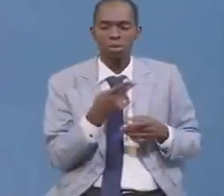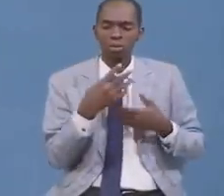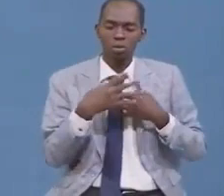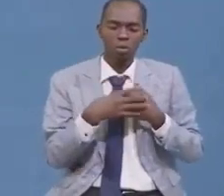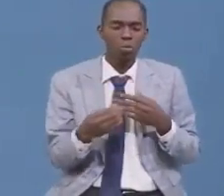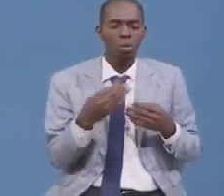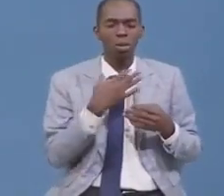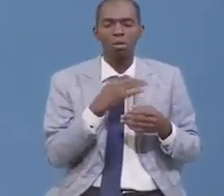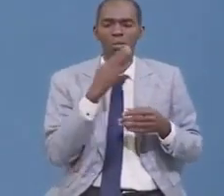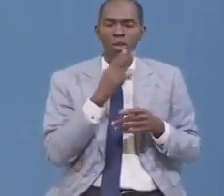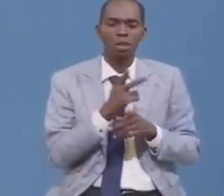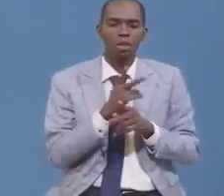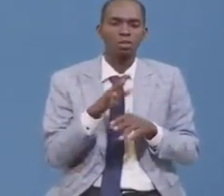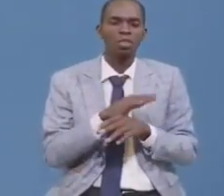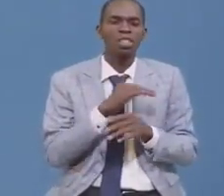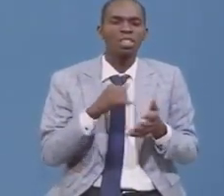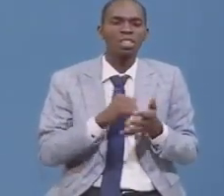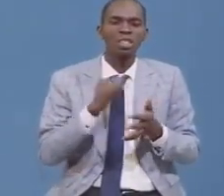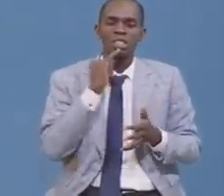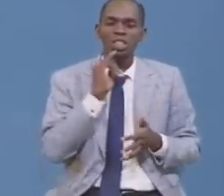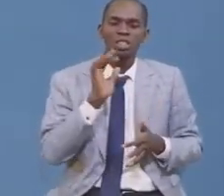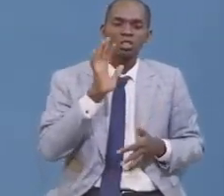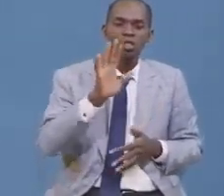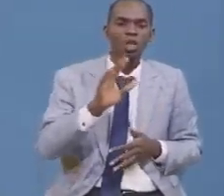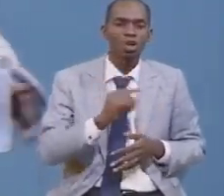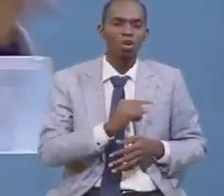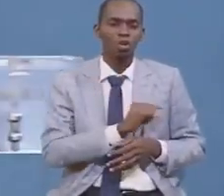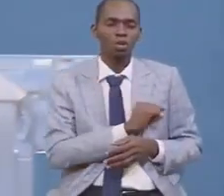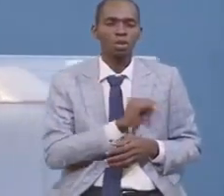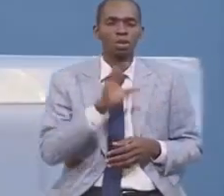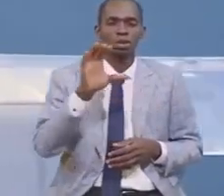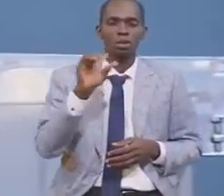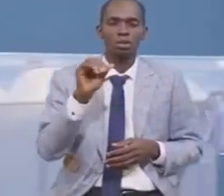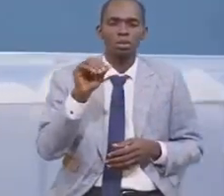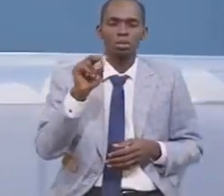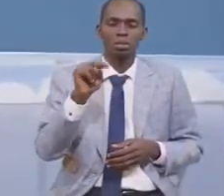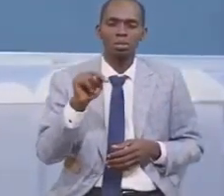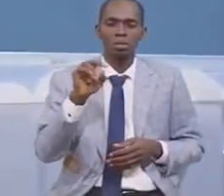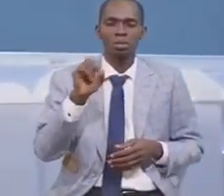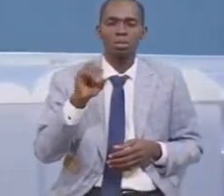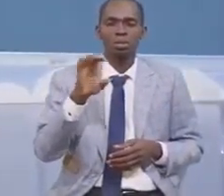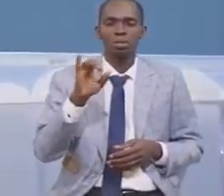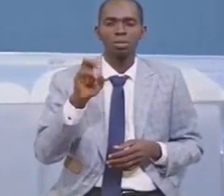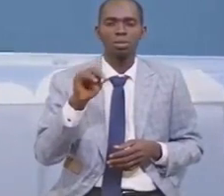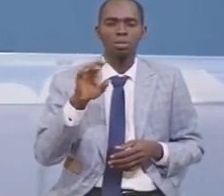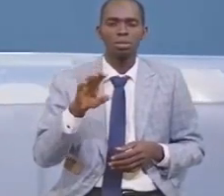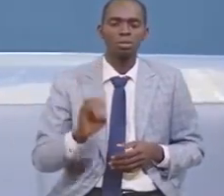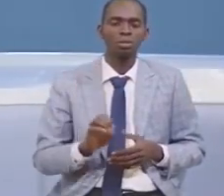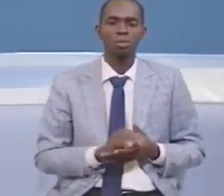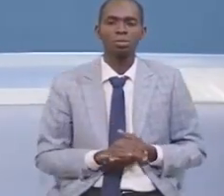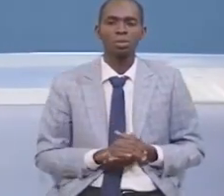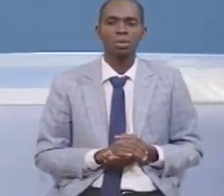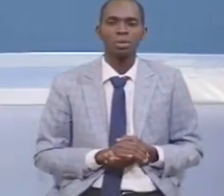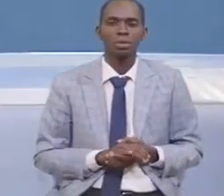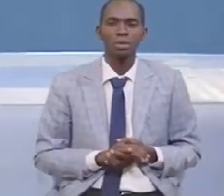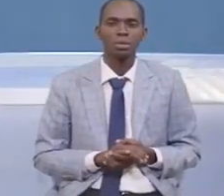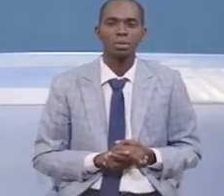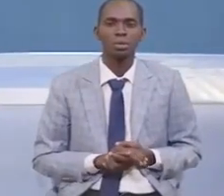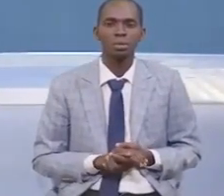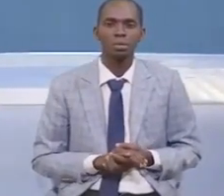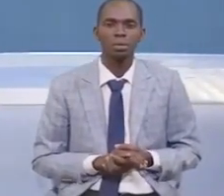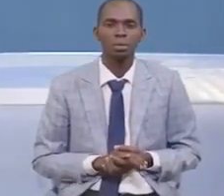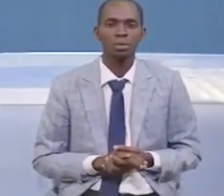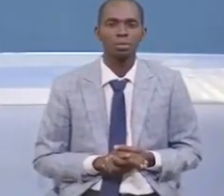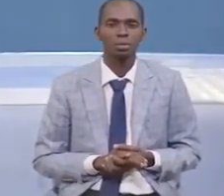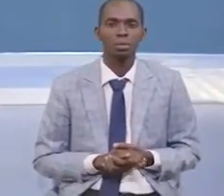మనస్సాక్షి మనకి ఏం చెప్తుందంటే ఇదిగో వాళ్ళు అలా చేశారు అందుకే పాడైపోయారు నువ్వు జాగ్రత్తగా ఉండు వీళ్ళు ఇలా చేశారు అందుకే మంచిగా ఉన్నారు జాగ్రత్తగా